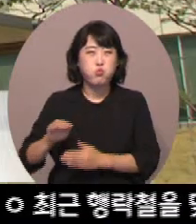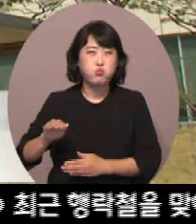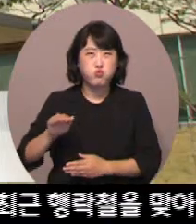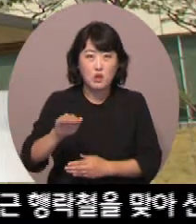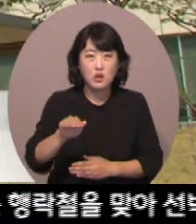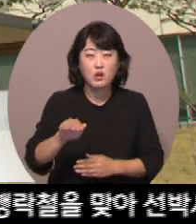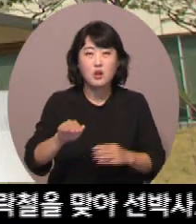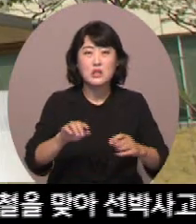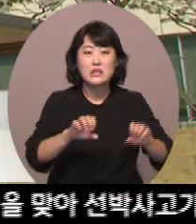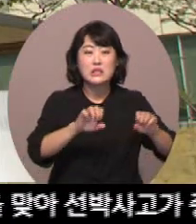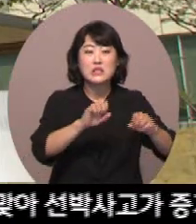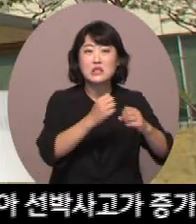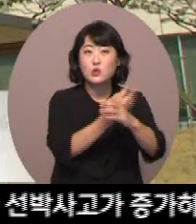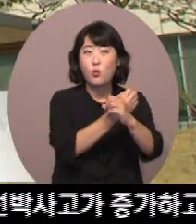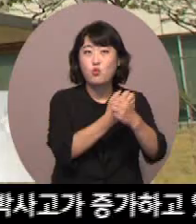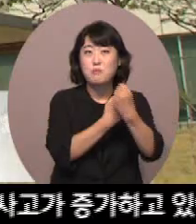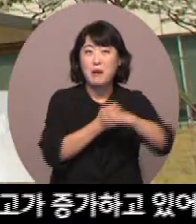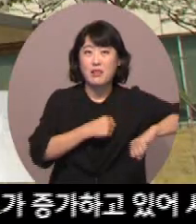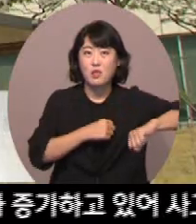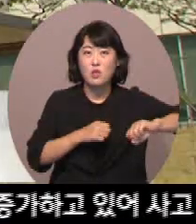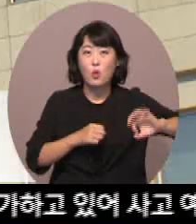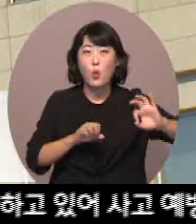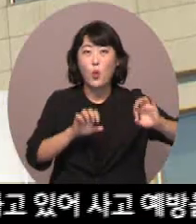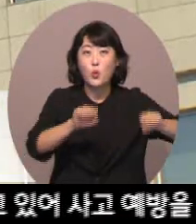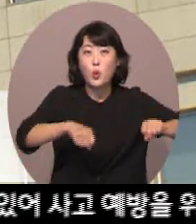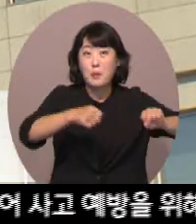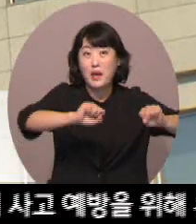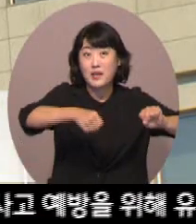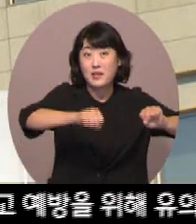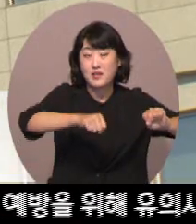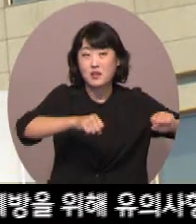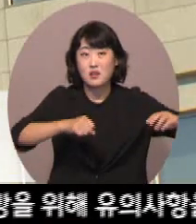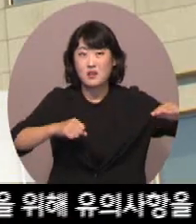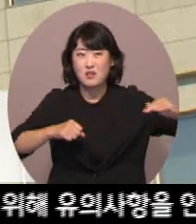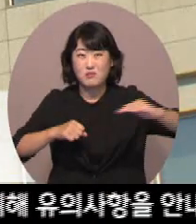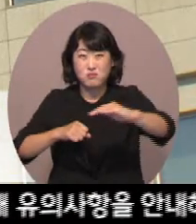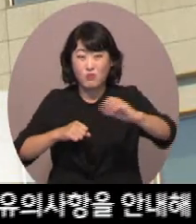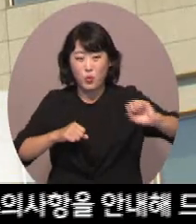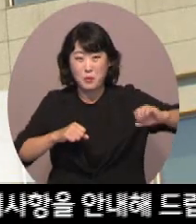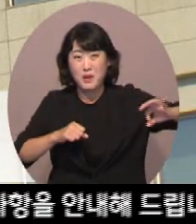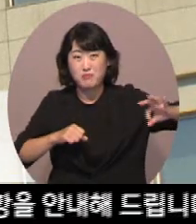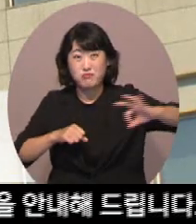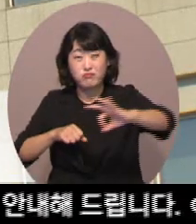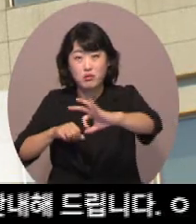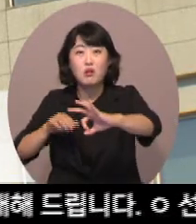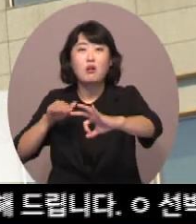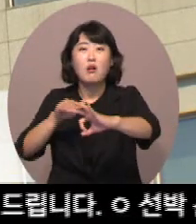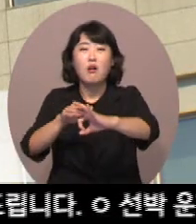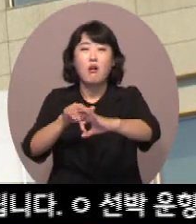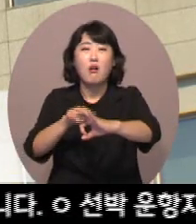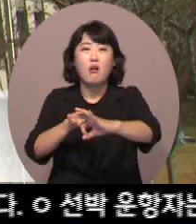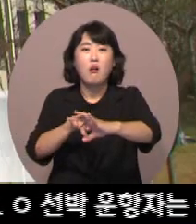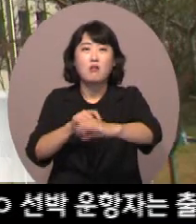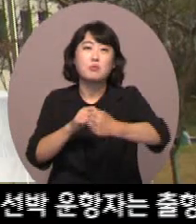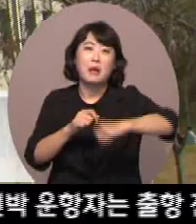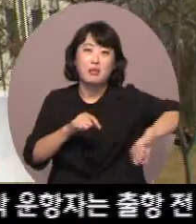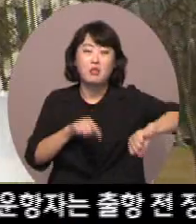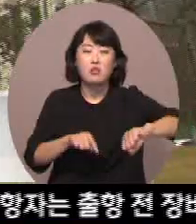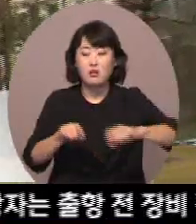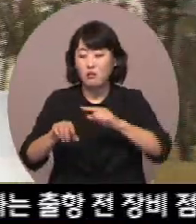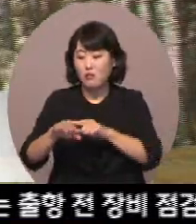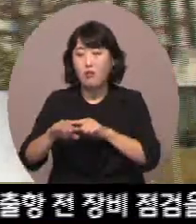신호를 위반한 오토바이를 치어 두 명을 숨지게한 혐의로 기소된 40대 남성에게 무죄를